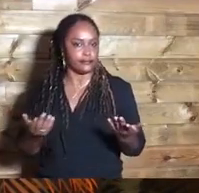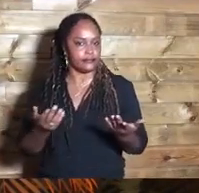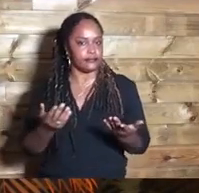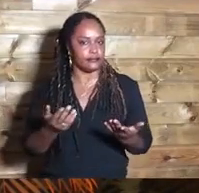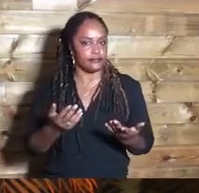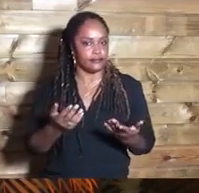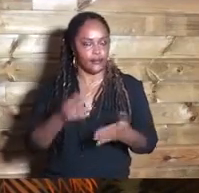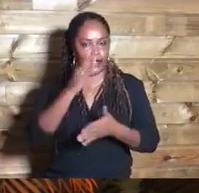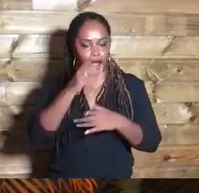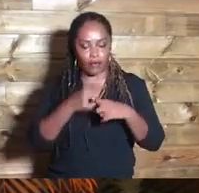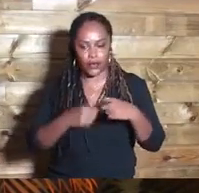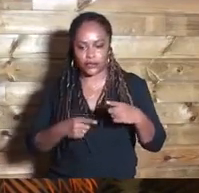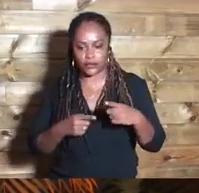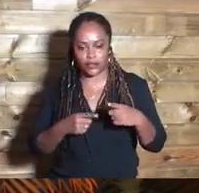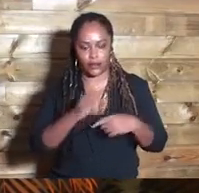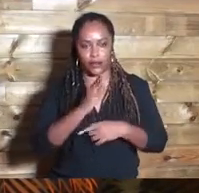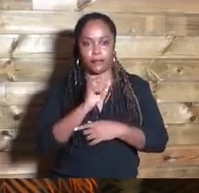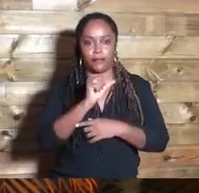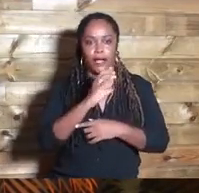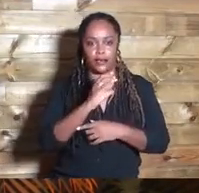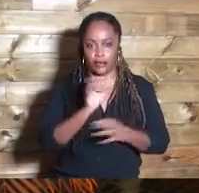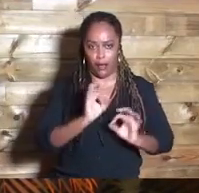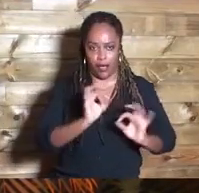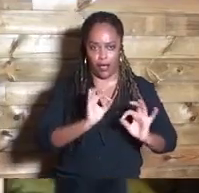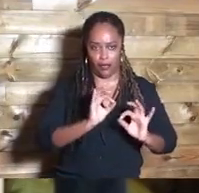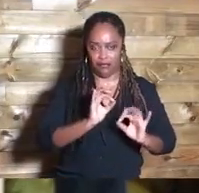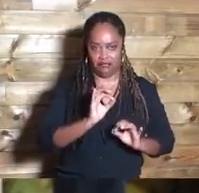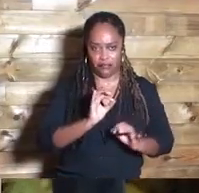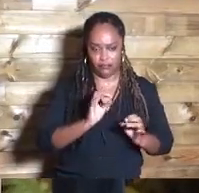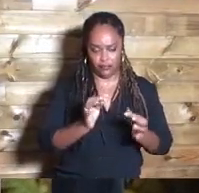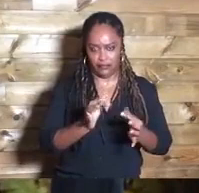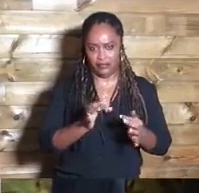qui pas qu'arrivé juste au bac, pas ni rien baillou.